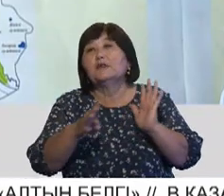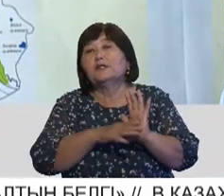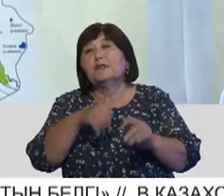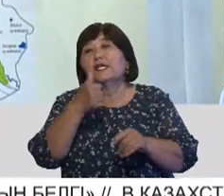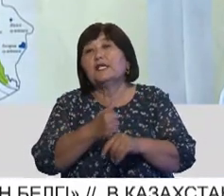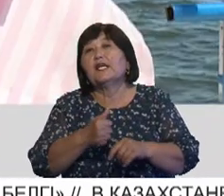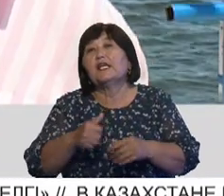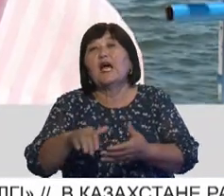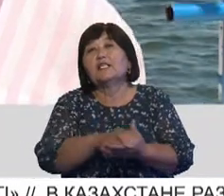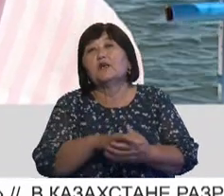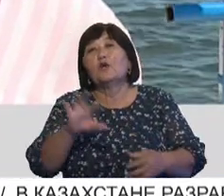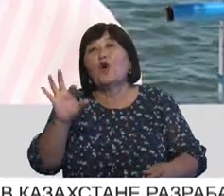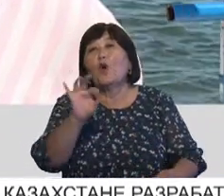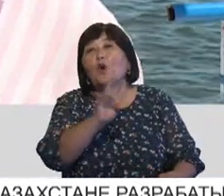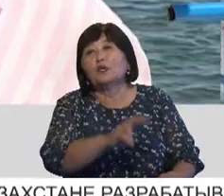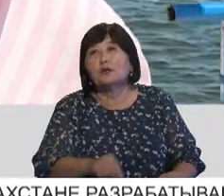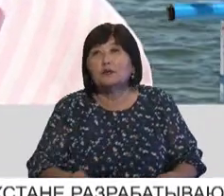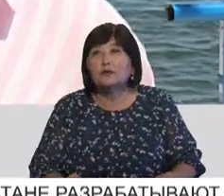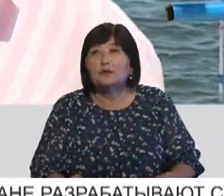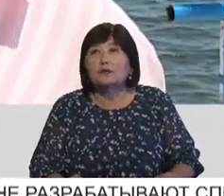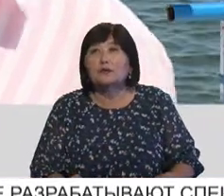Генеральной Ассамблеи ООН.